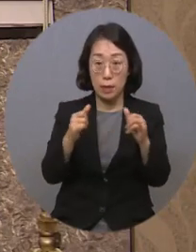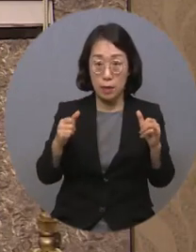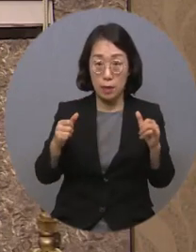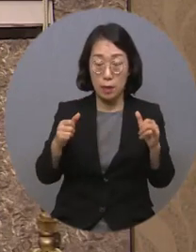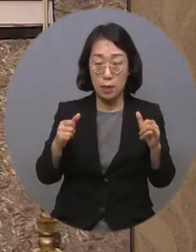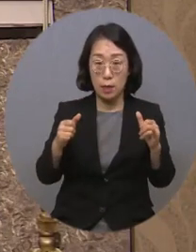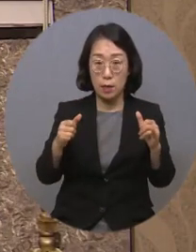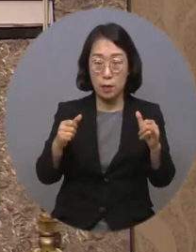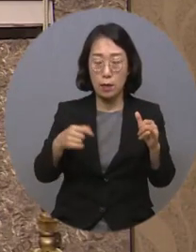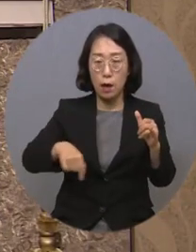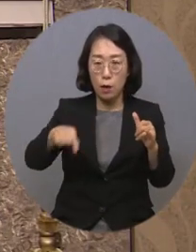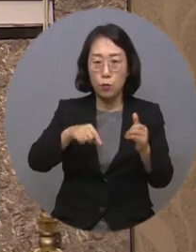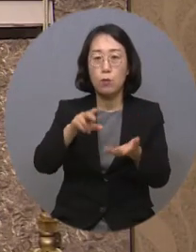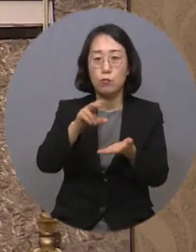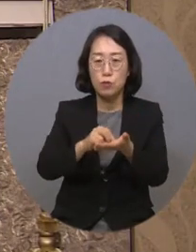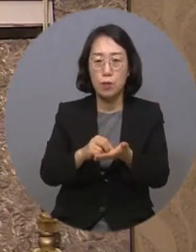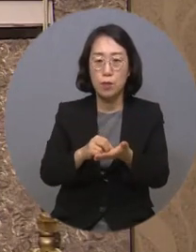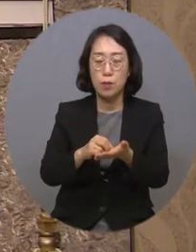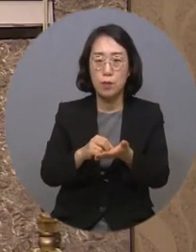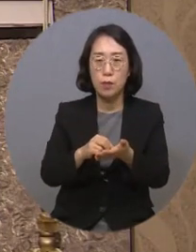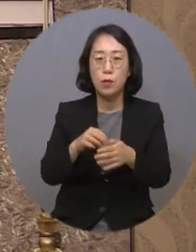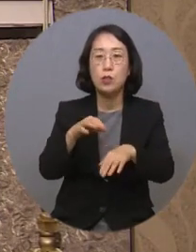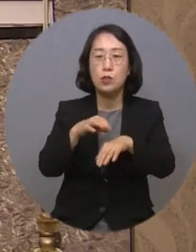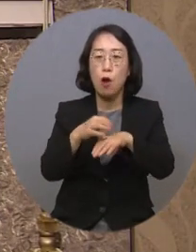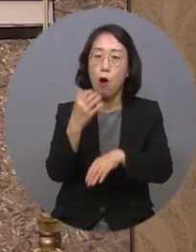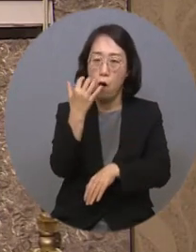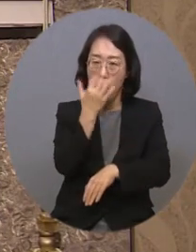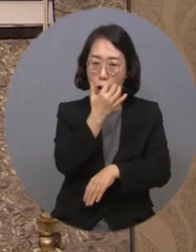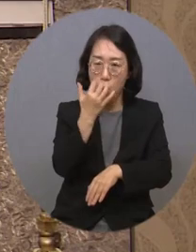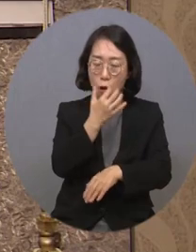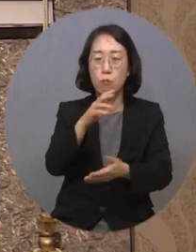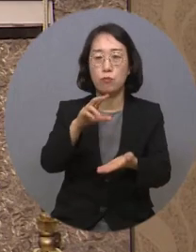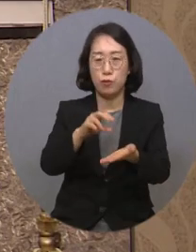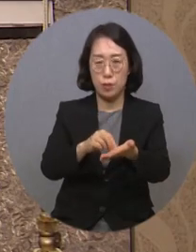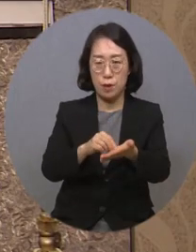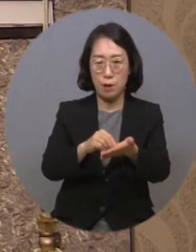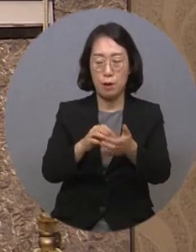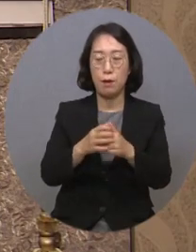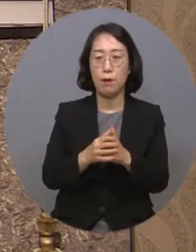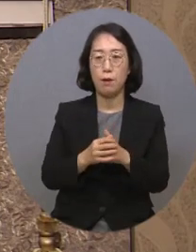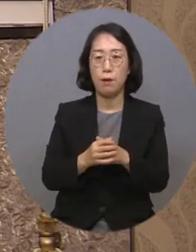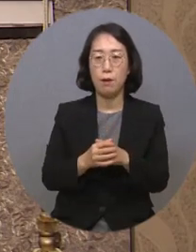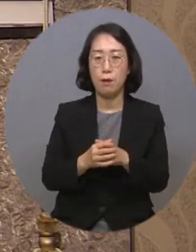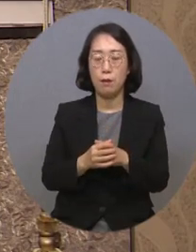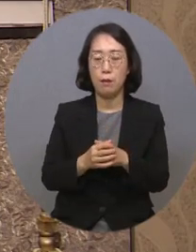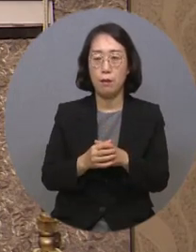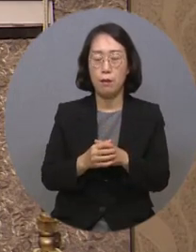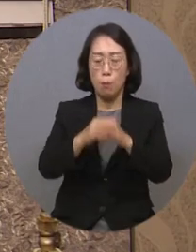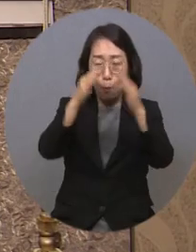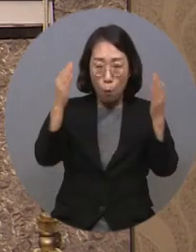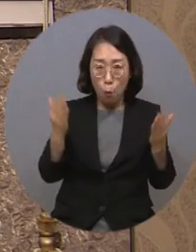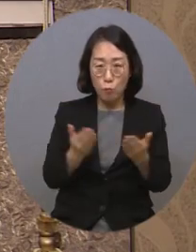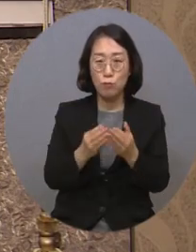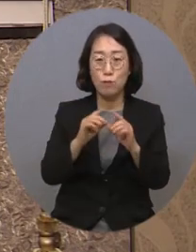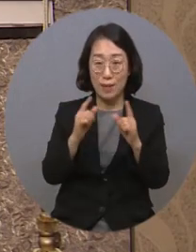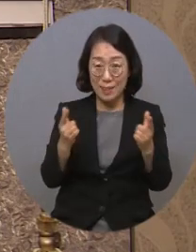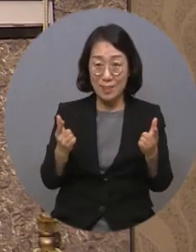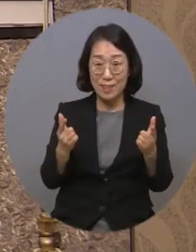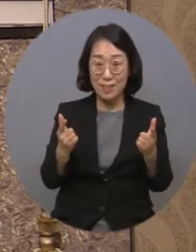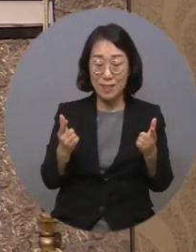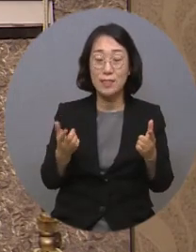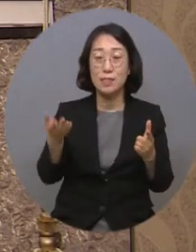성 문제가 참 많이 그 심각해요. 예. 그래서 그 뭐 다는 아니겠지만 이런 이야기가